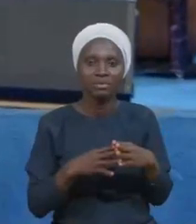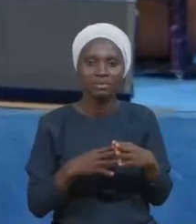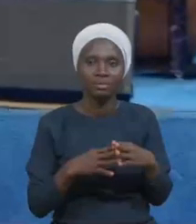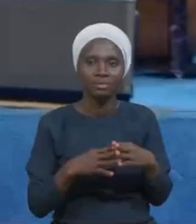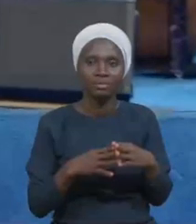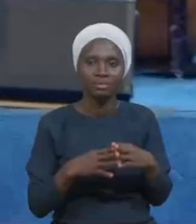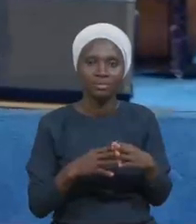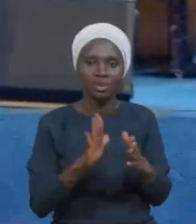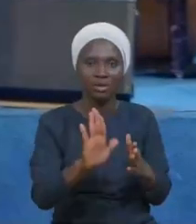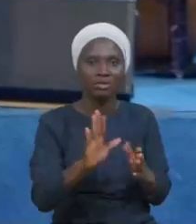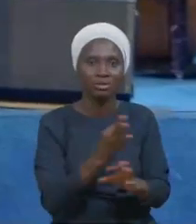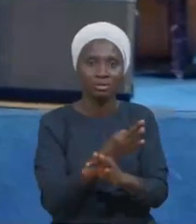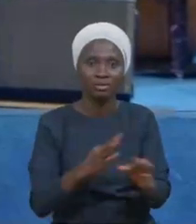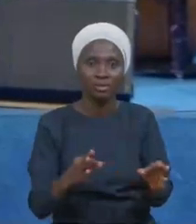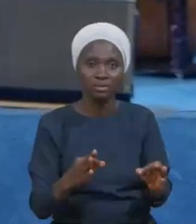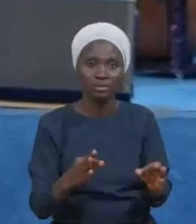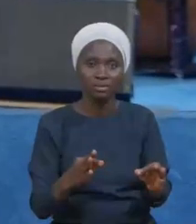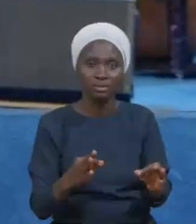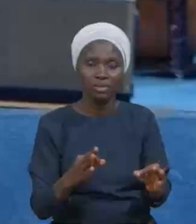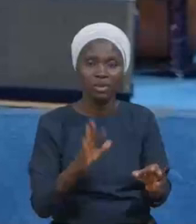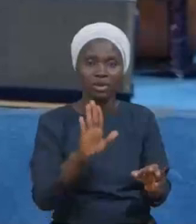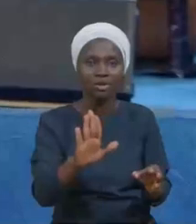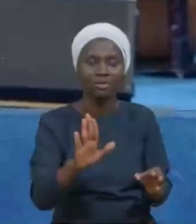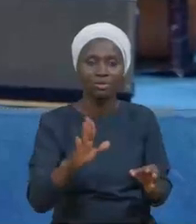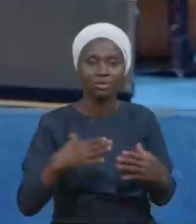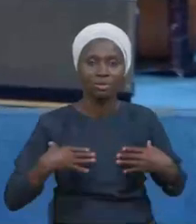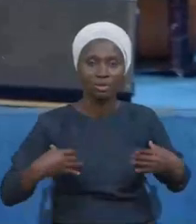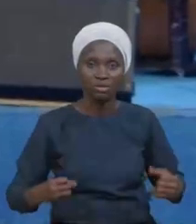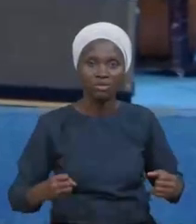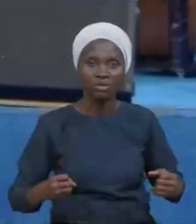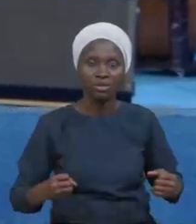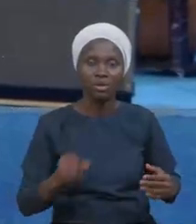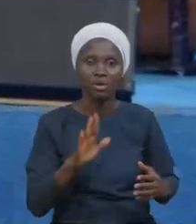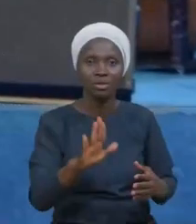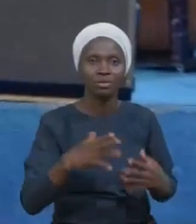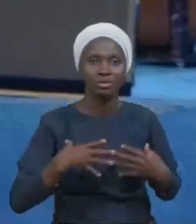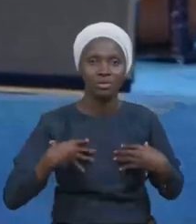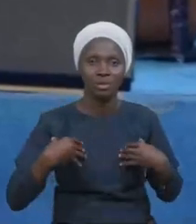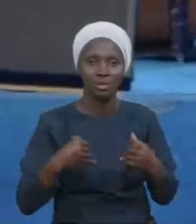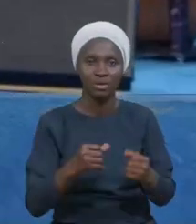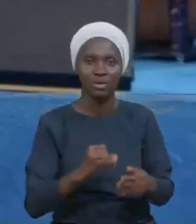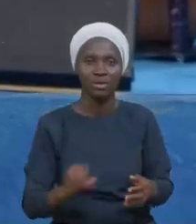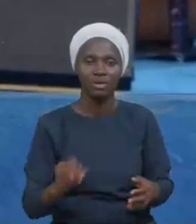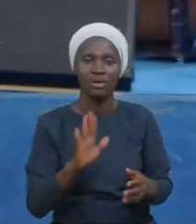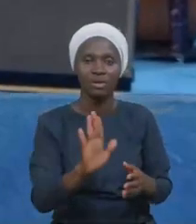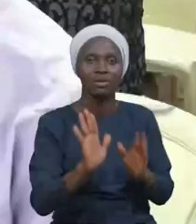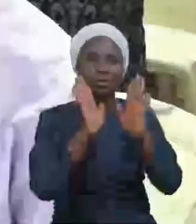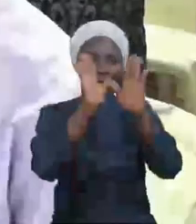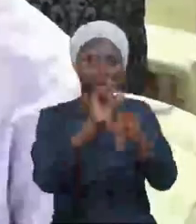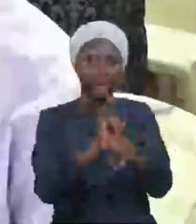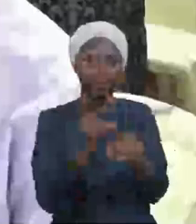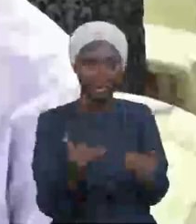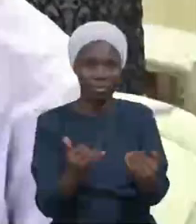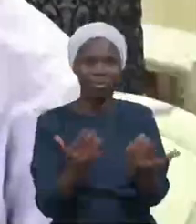Votre libération, votre rétablissement, votre guérison, votre miracle est venu maintenant.